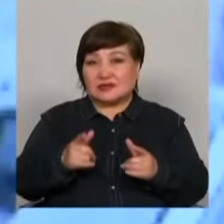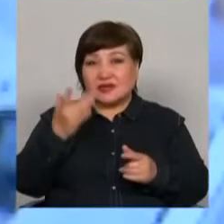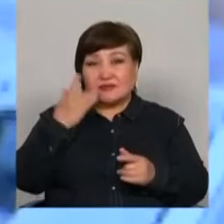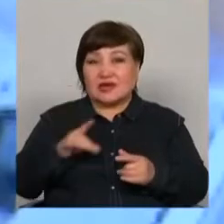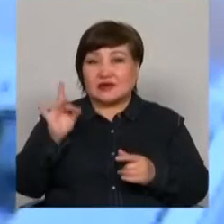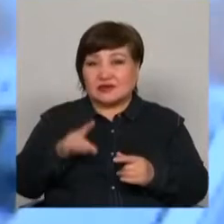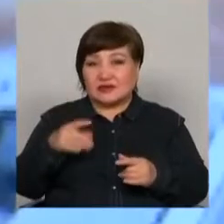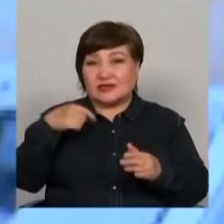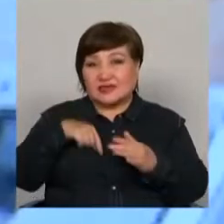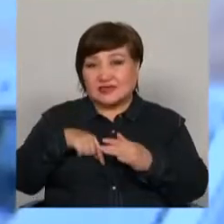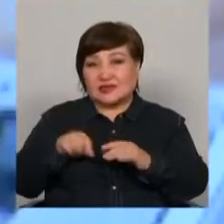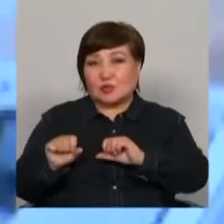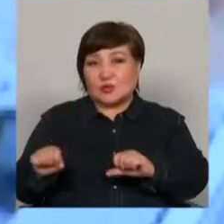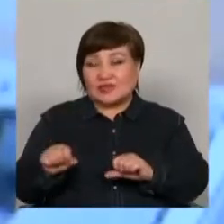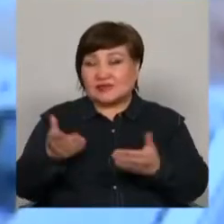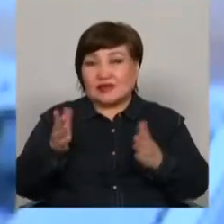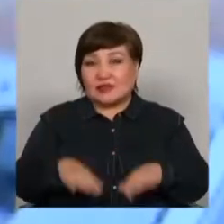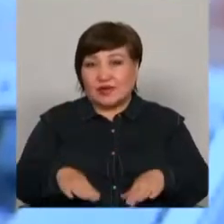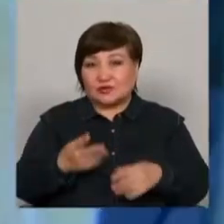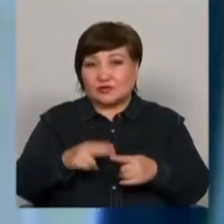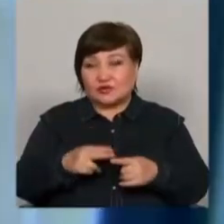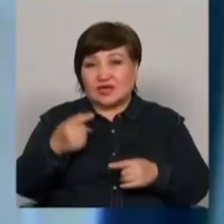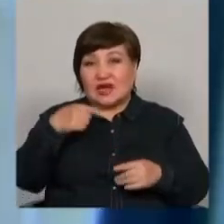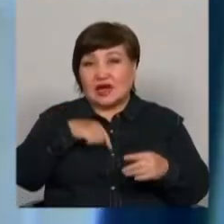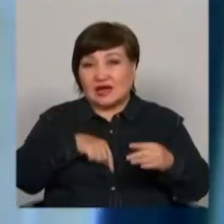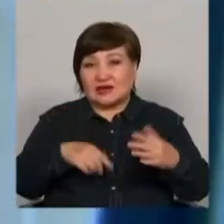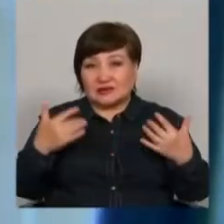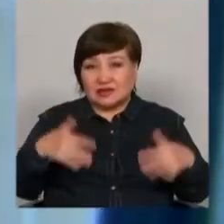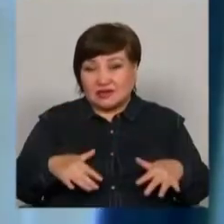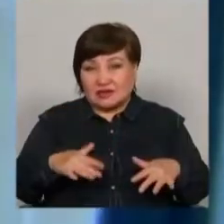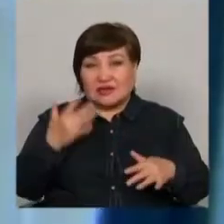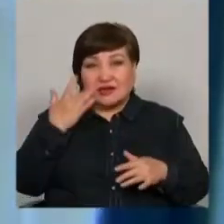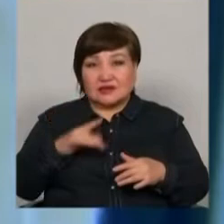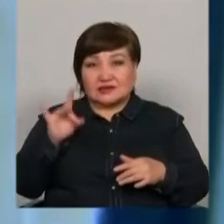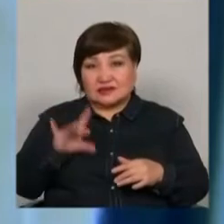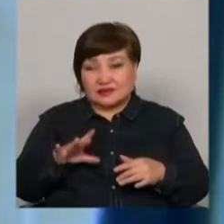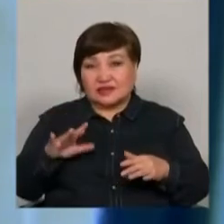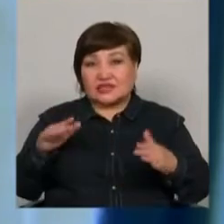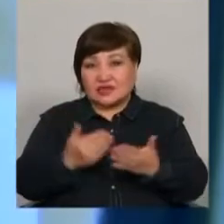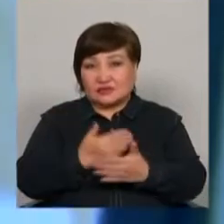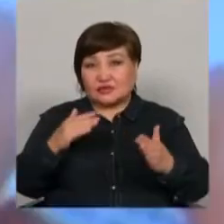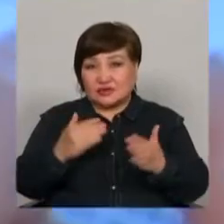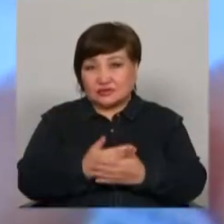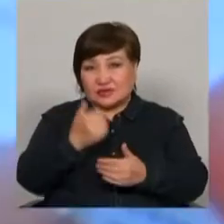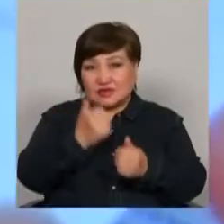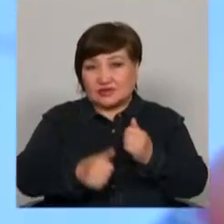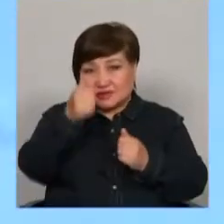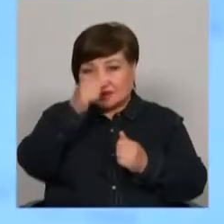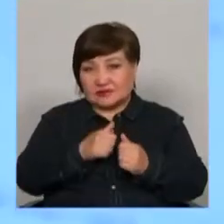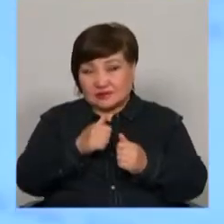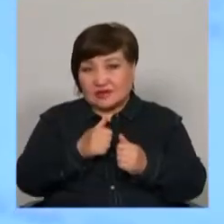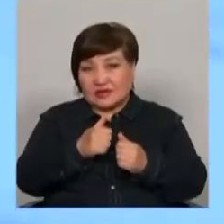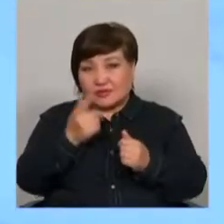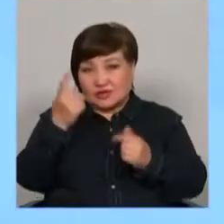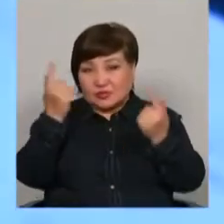иммунитет қалмайды ақпарат. Өйткені ағза әрқашан жаңарып отырған соң ай сайын ақпарат азая береді. Сол